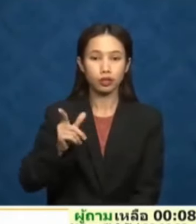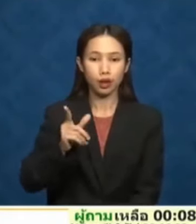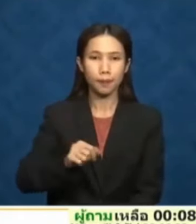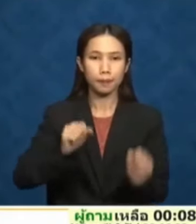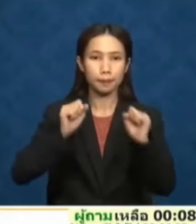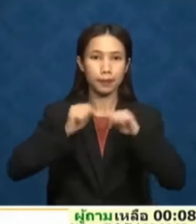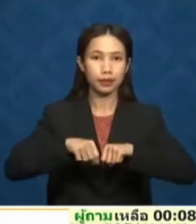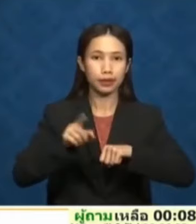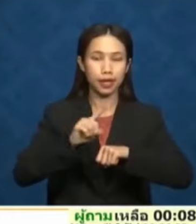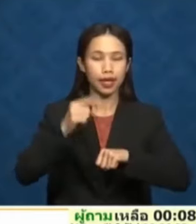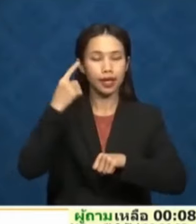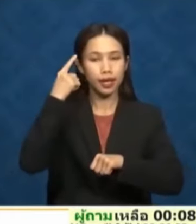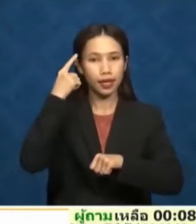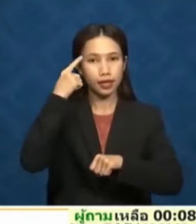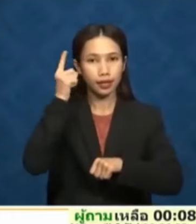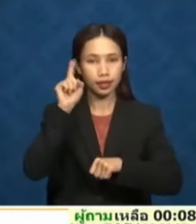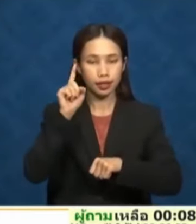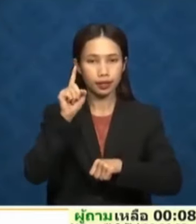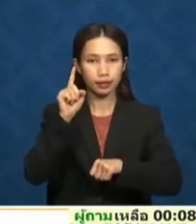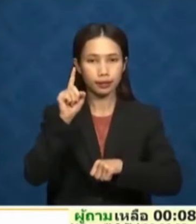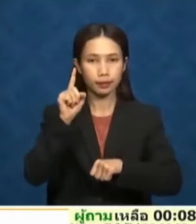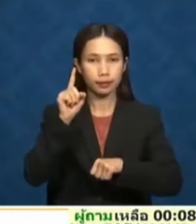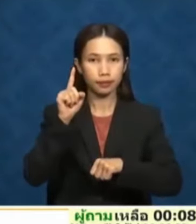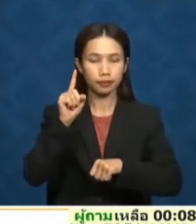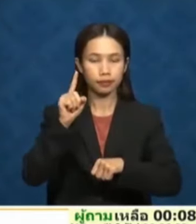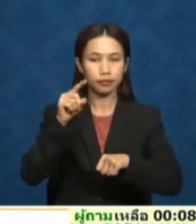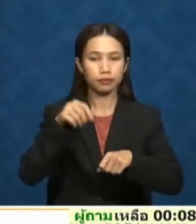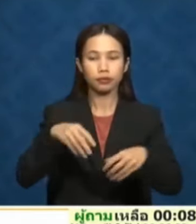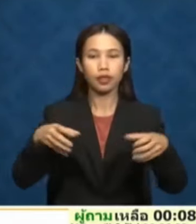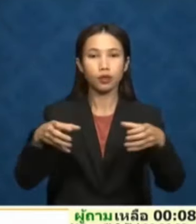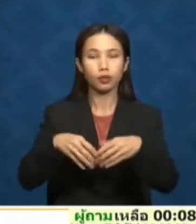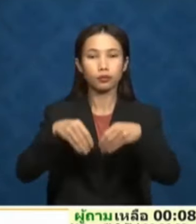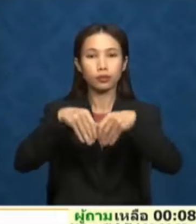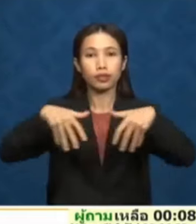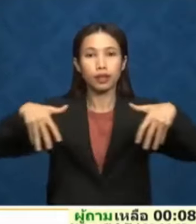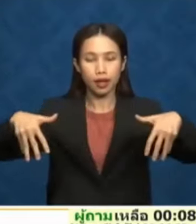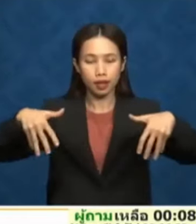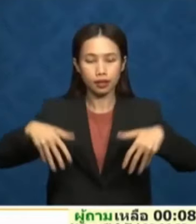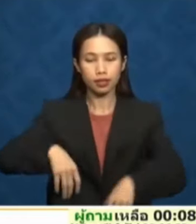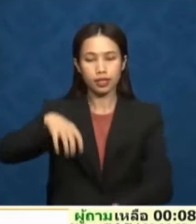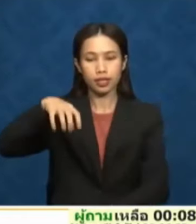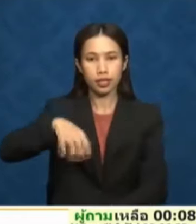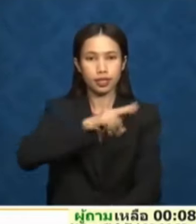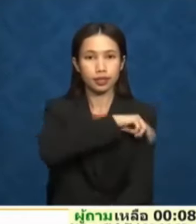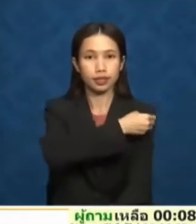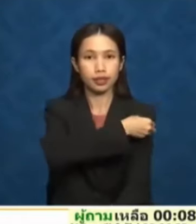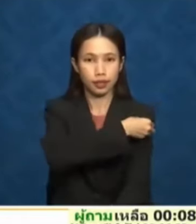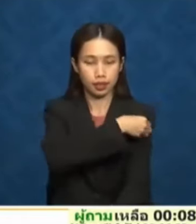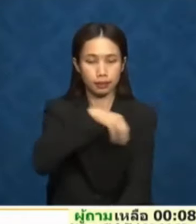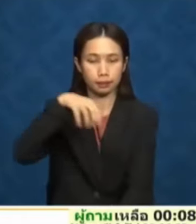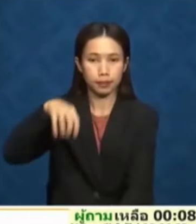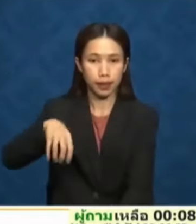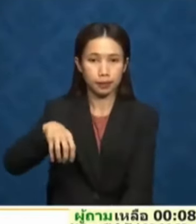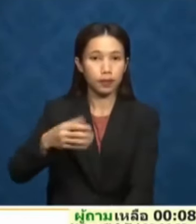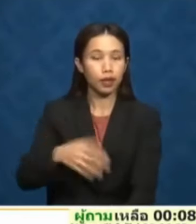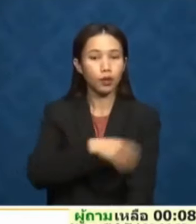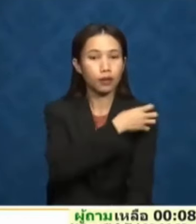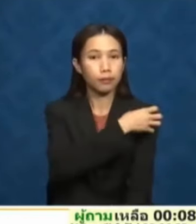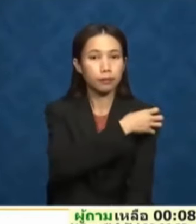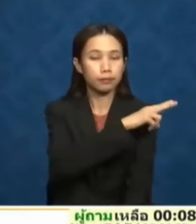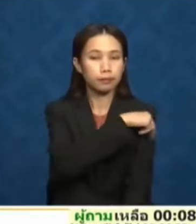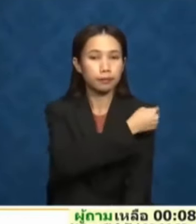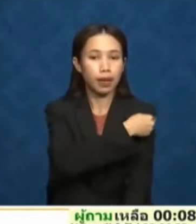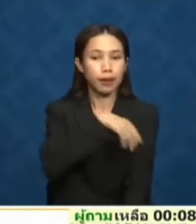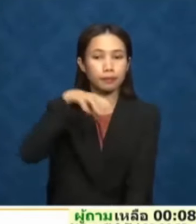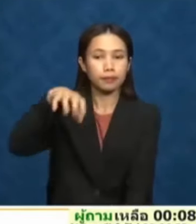ชอบกับรูปแบบที่ทางเครือข่ายนะครับคลินิกอบอุ่นแล้วก็เครือข่ายของสถาบันการแพทย์ได้